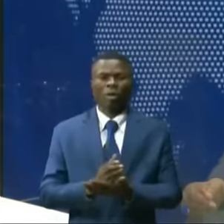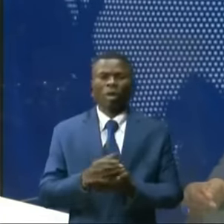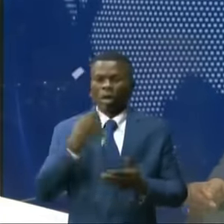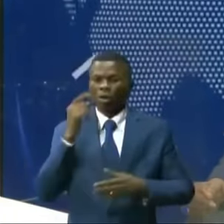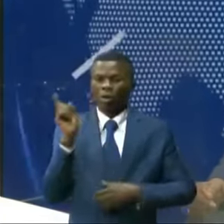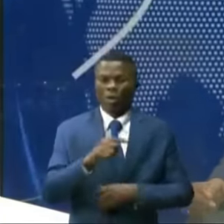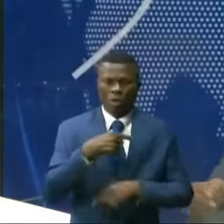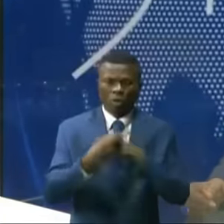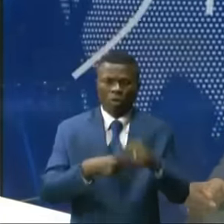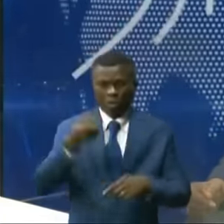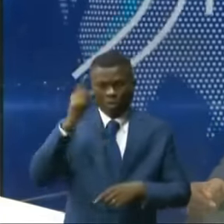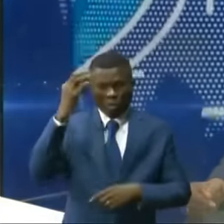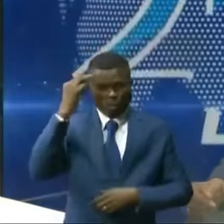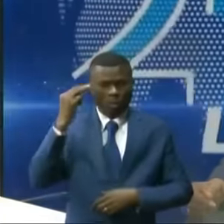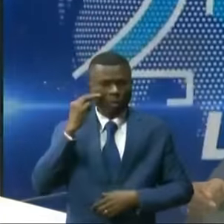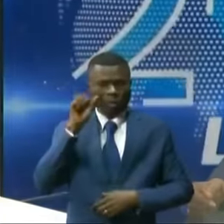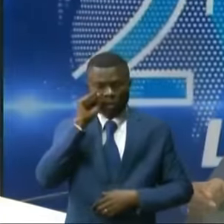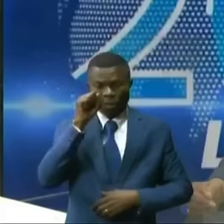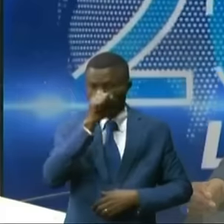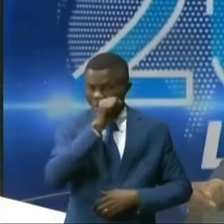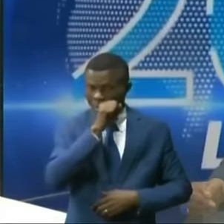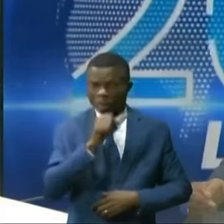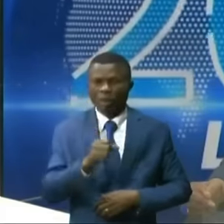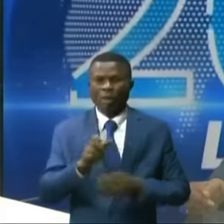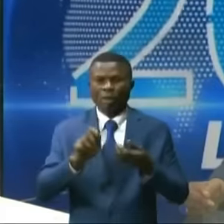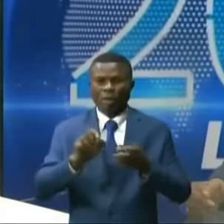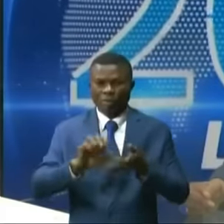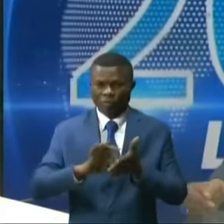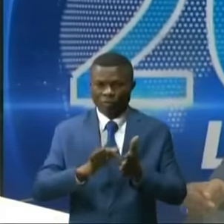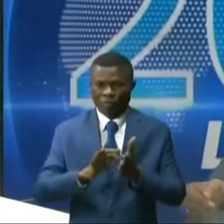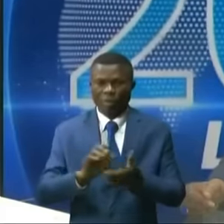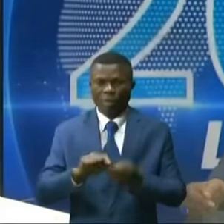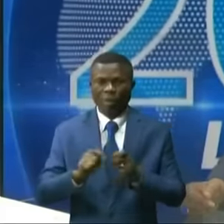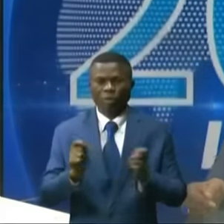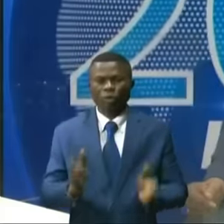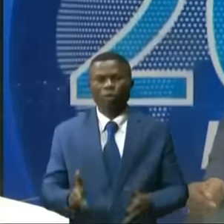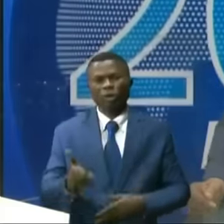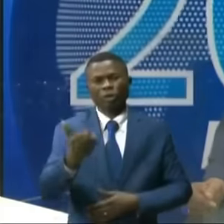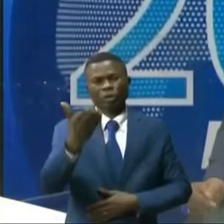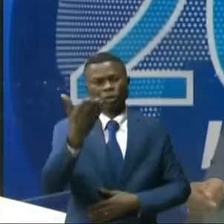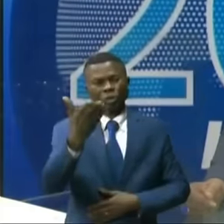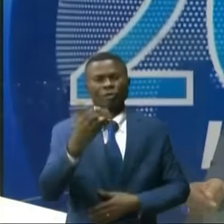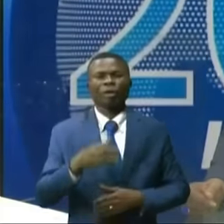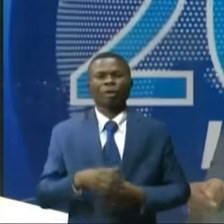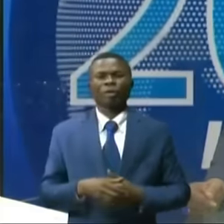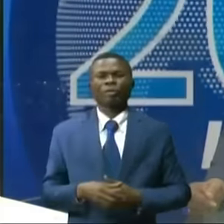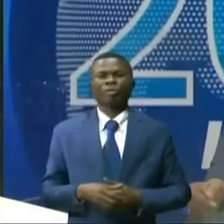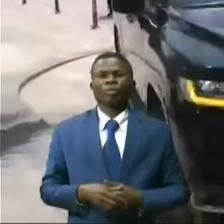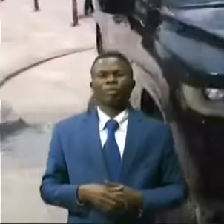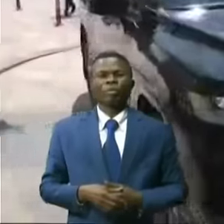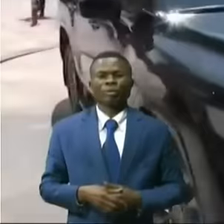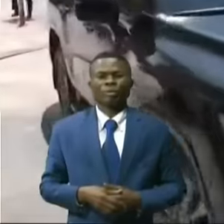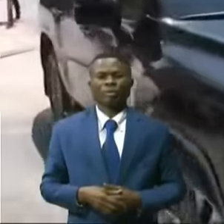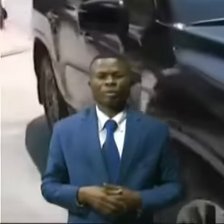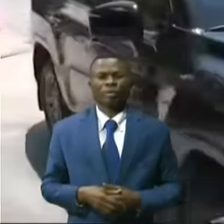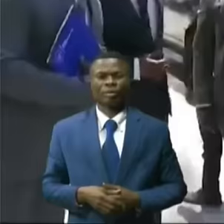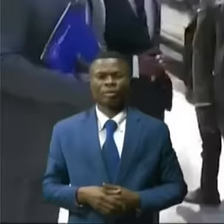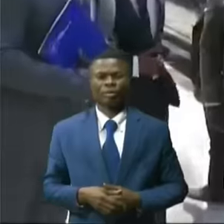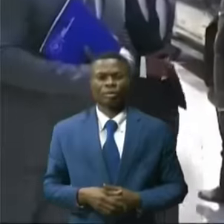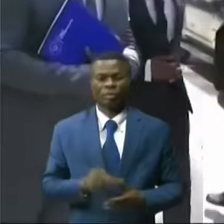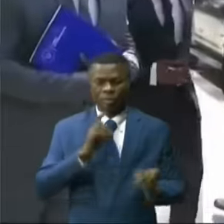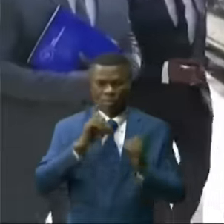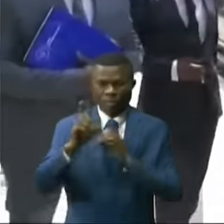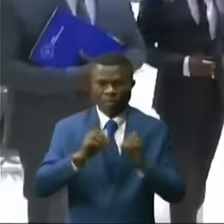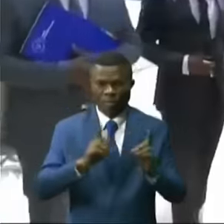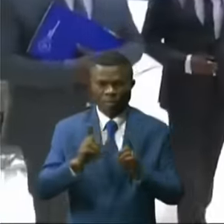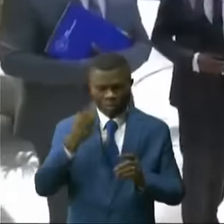donné par le Premier ministre Jean-Michel samalouondé reportage de bienvenue lousala Julien Piana Jeanine Kalenga dialogue